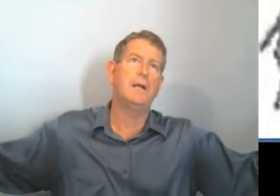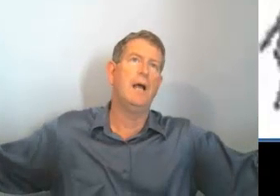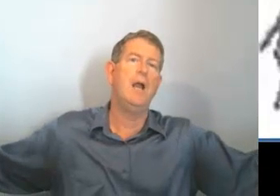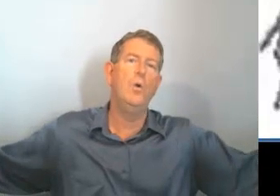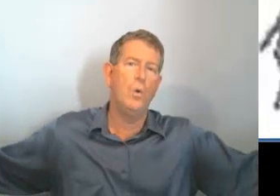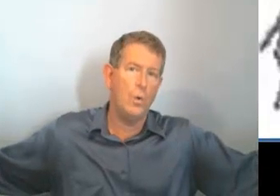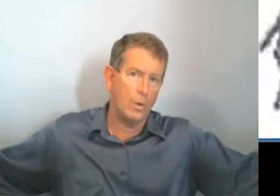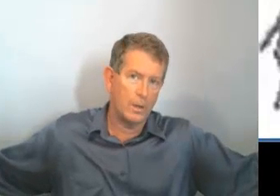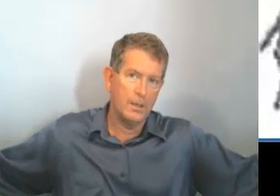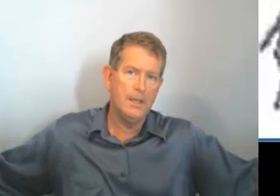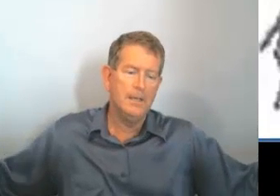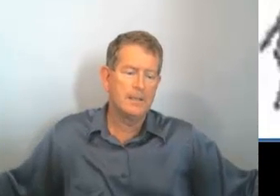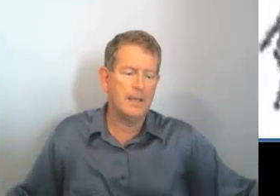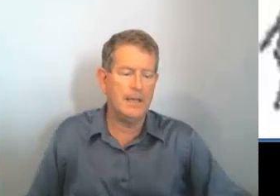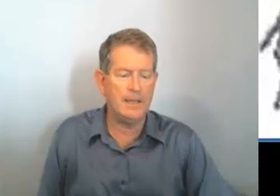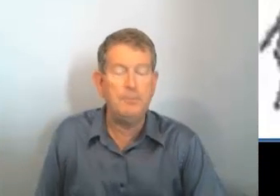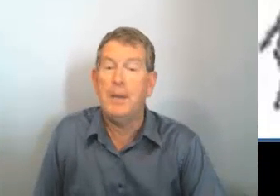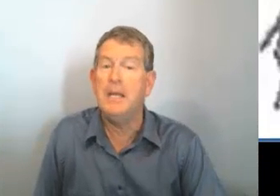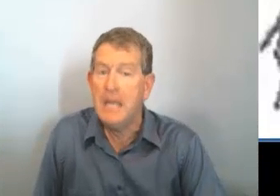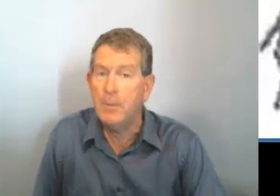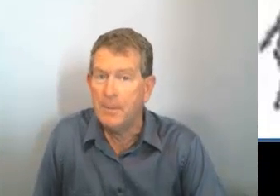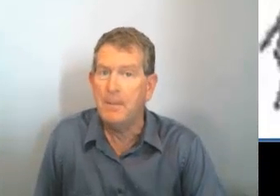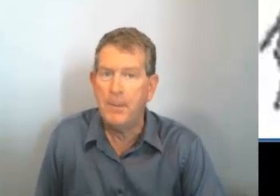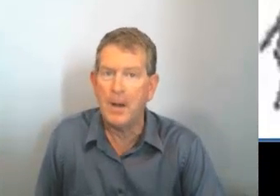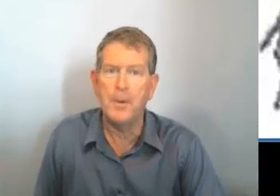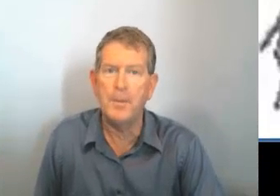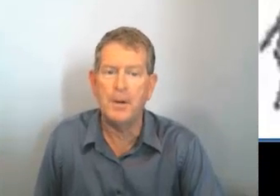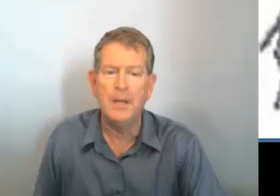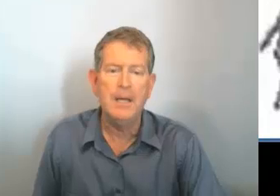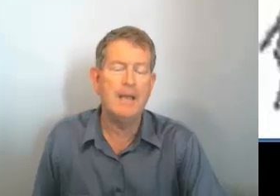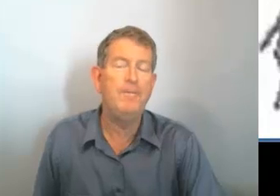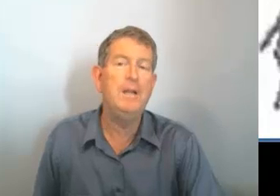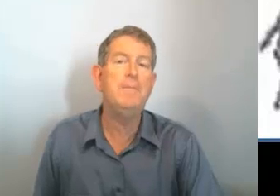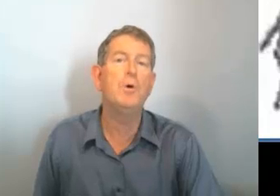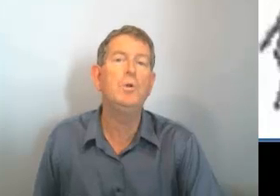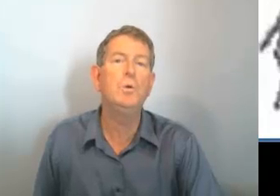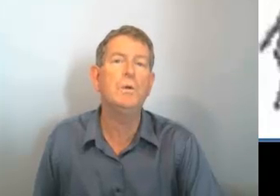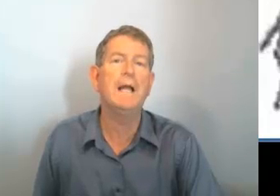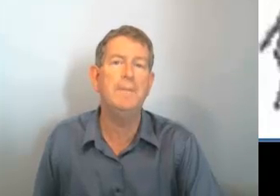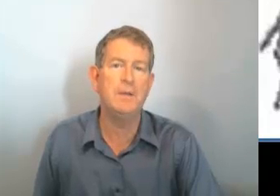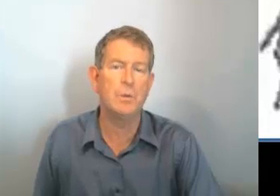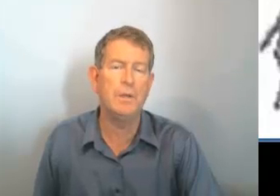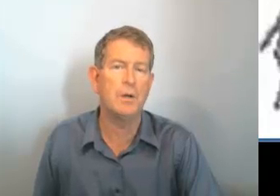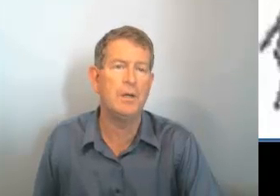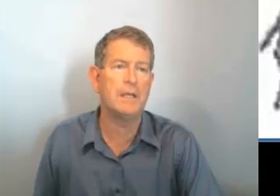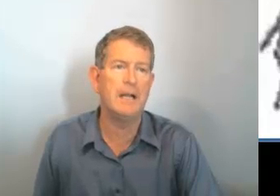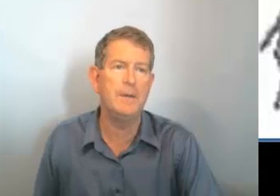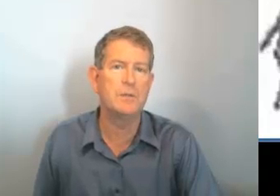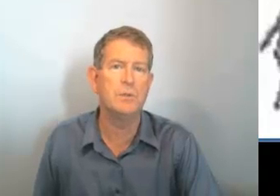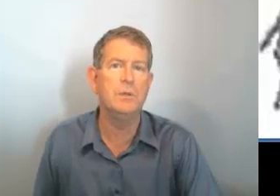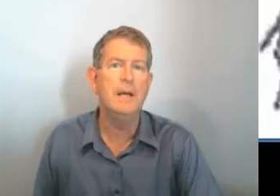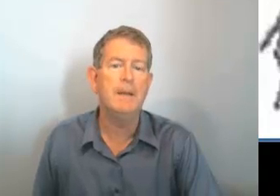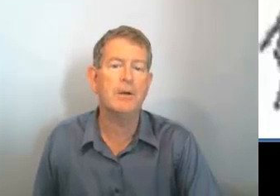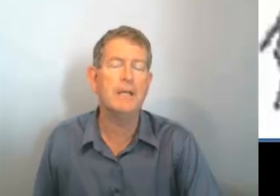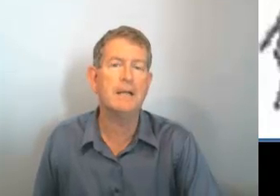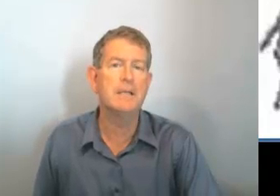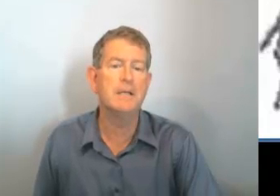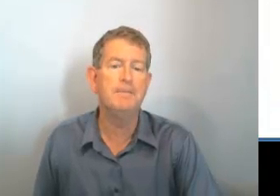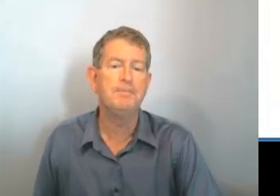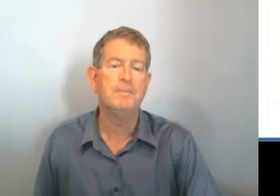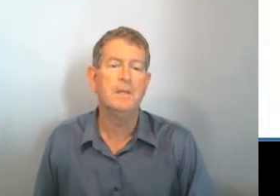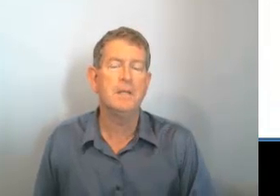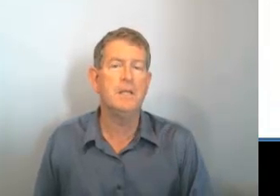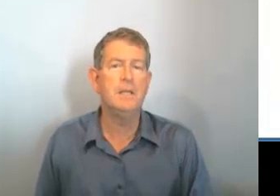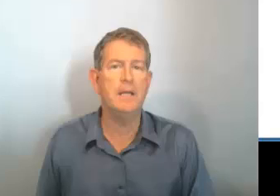journée très longue, très pénible même par moments. Et Philippe retourne à la maison, il rentre à la maison et